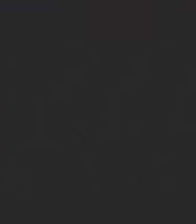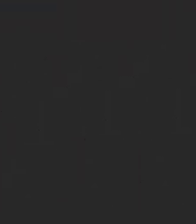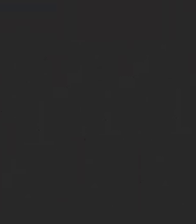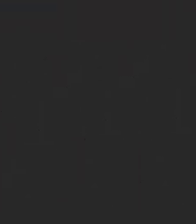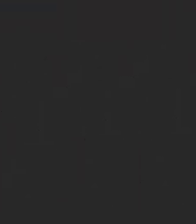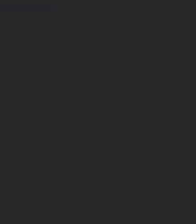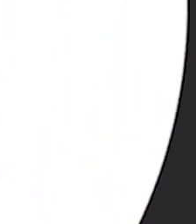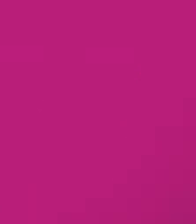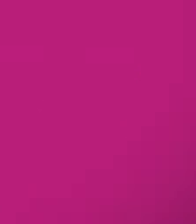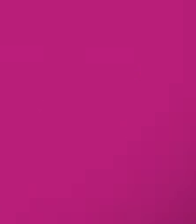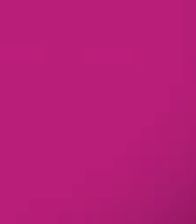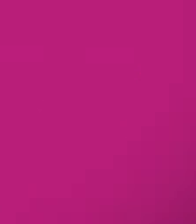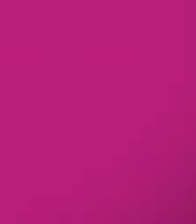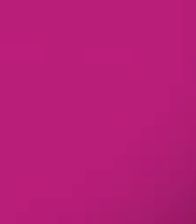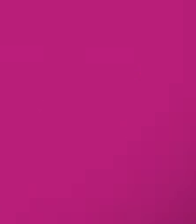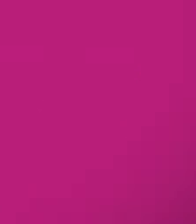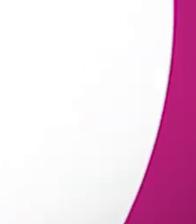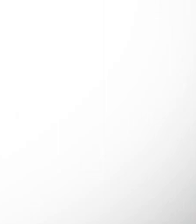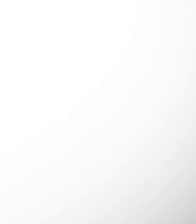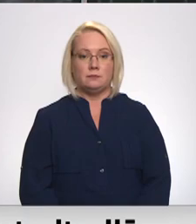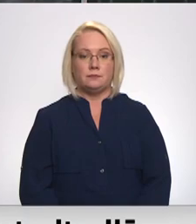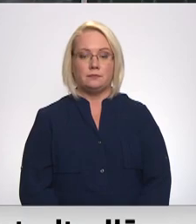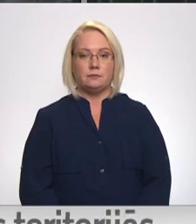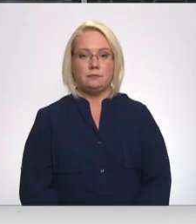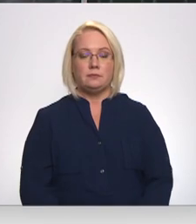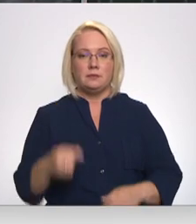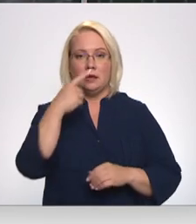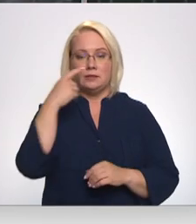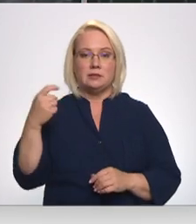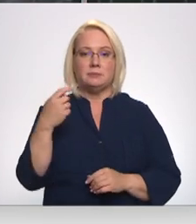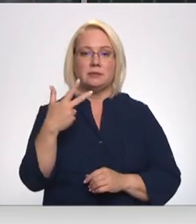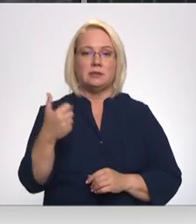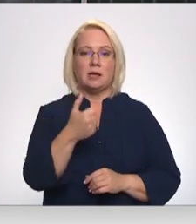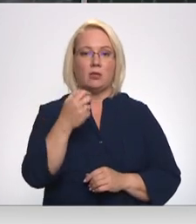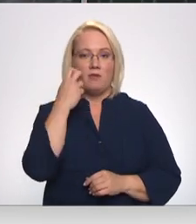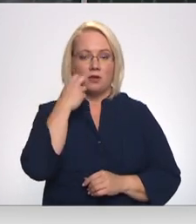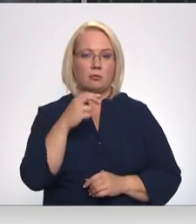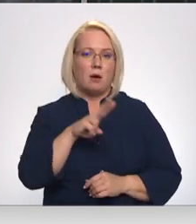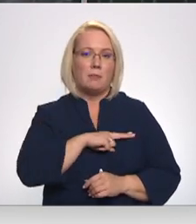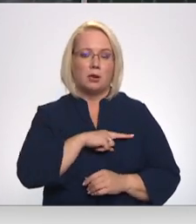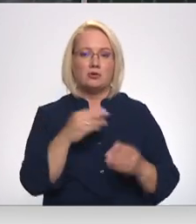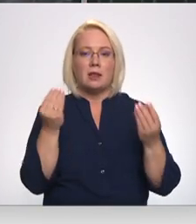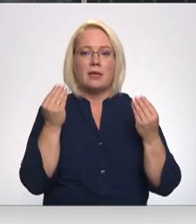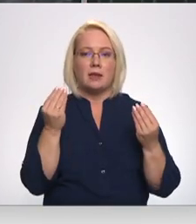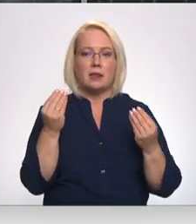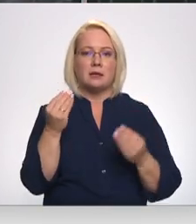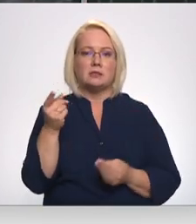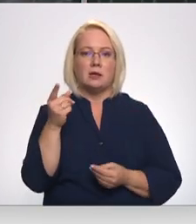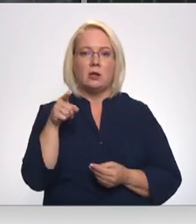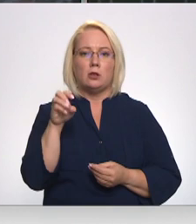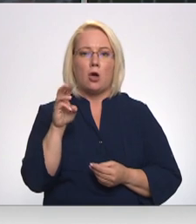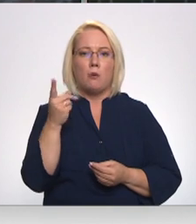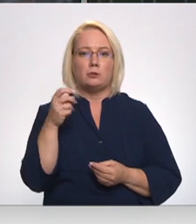Re, viss ēters ir te! 103 gadu vecumā mūžībā devies leģendārais Ēriks